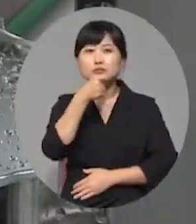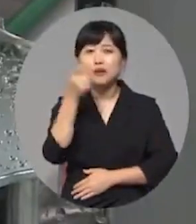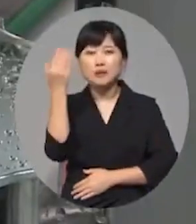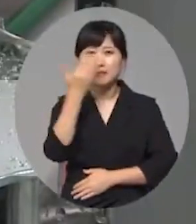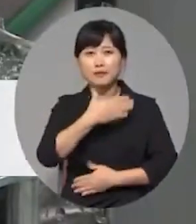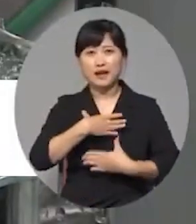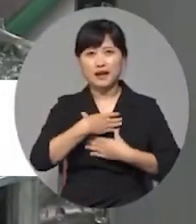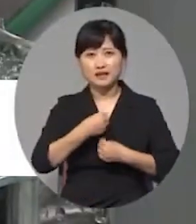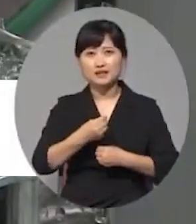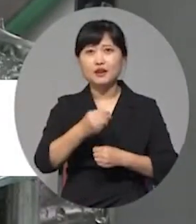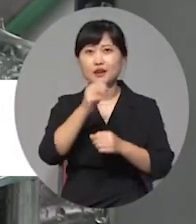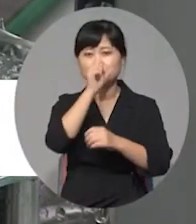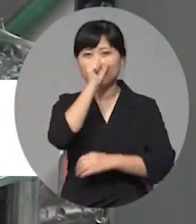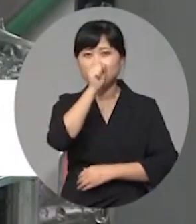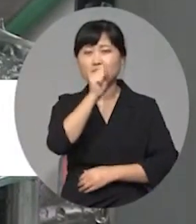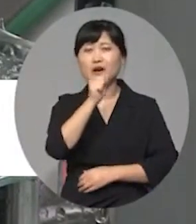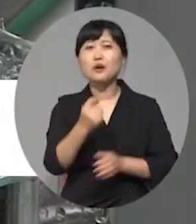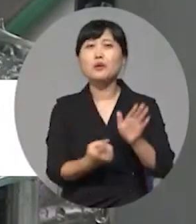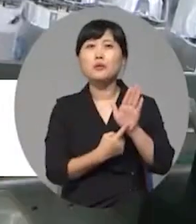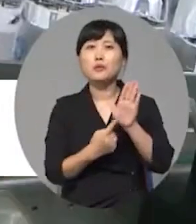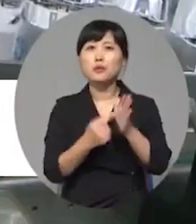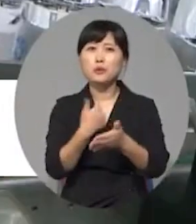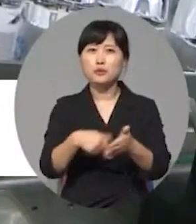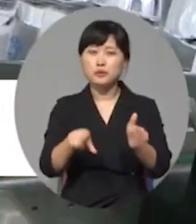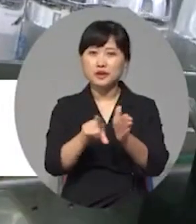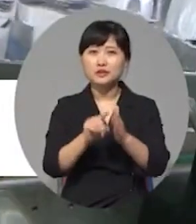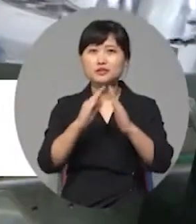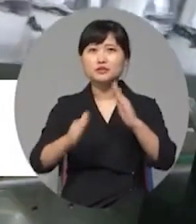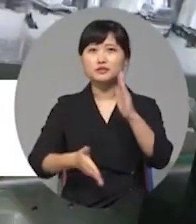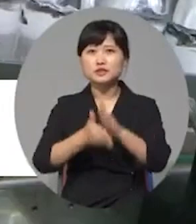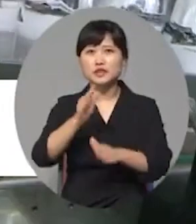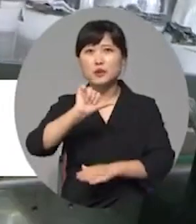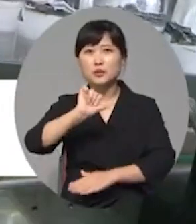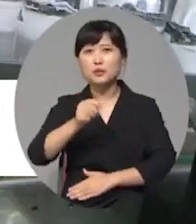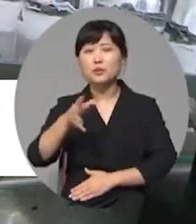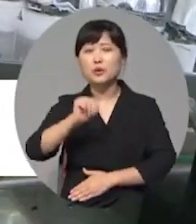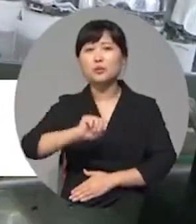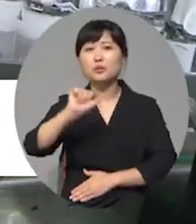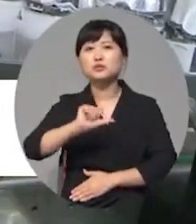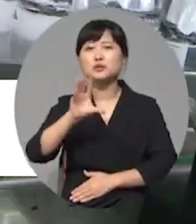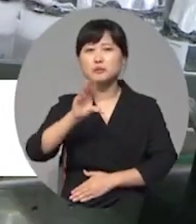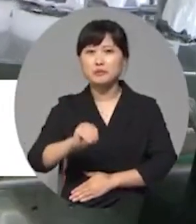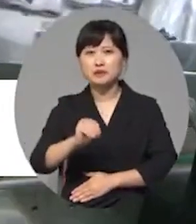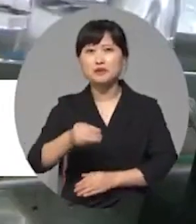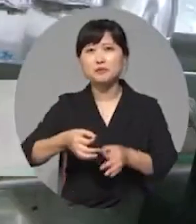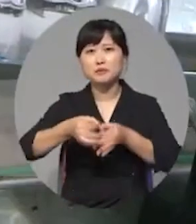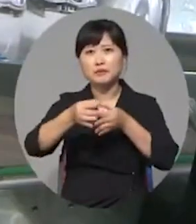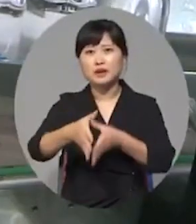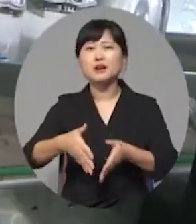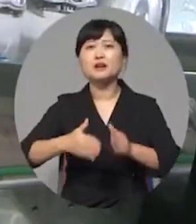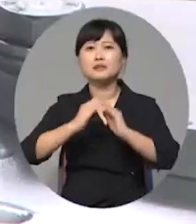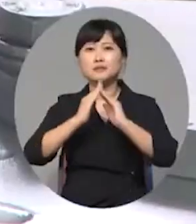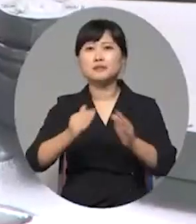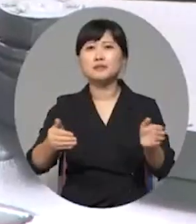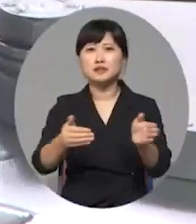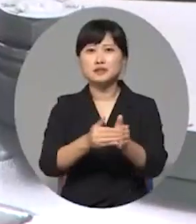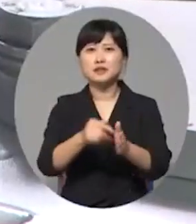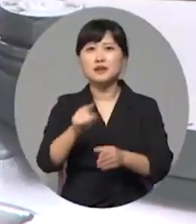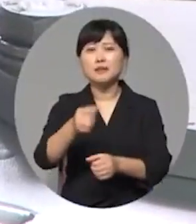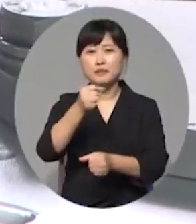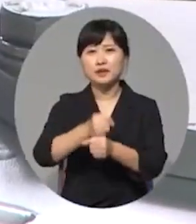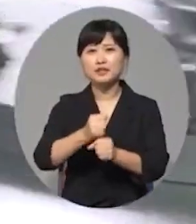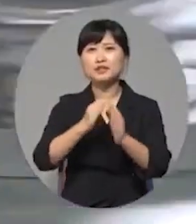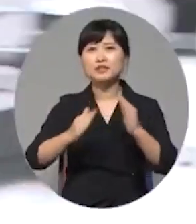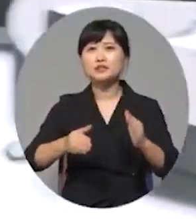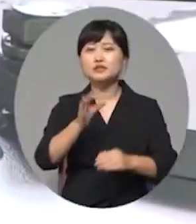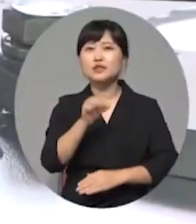안전성과 우수성을 홍보하기 위해 전주시가 자체 예산 5억 5천만 원을 들여 설치했습니다. 여기서 생산된